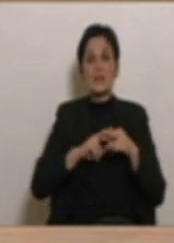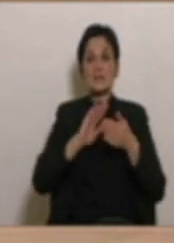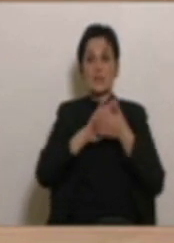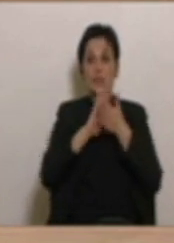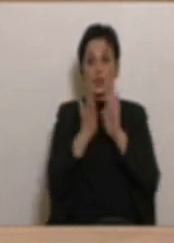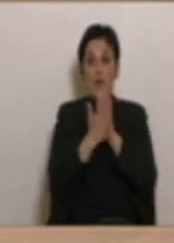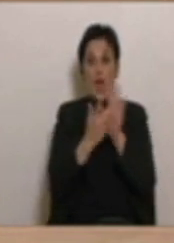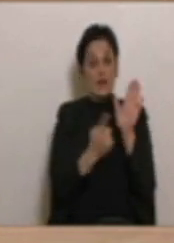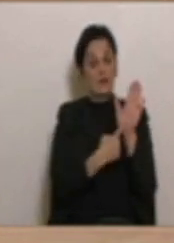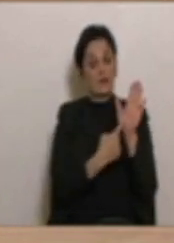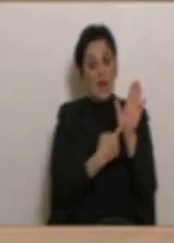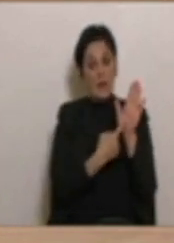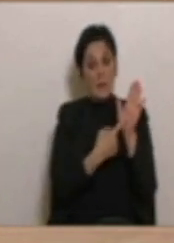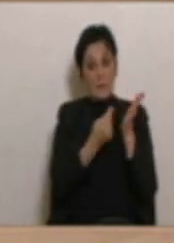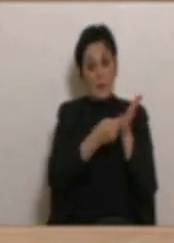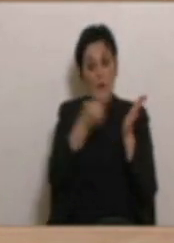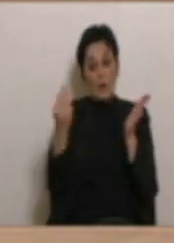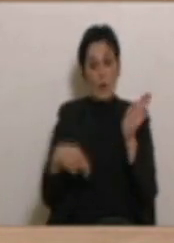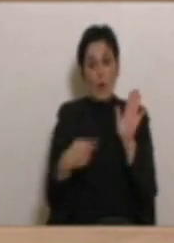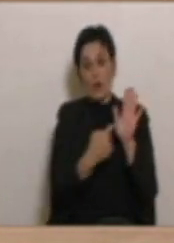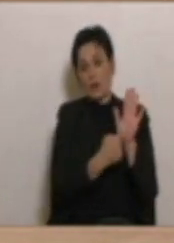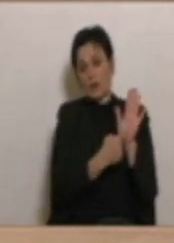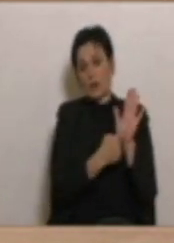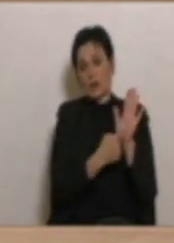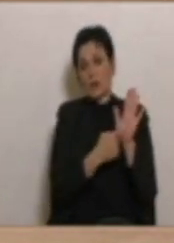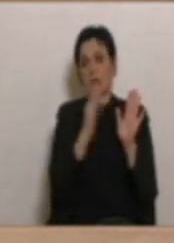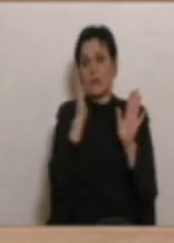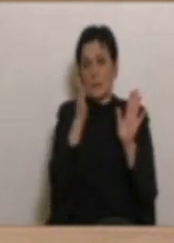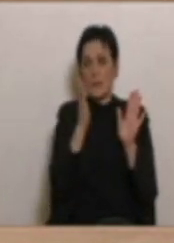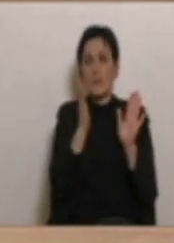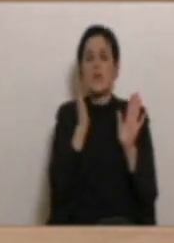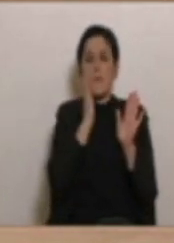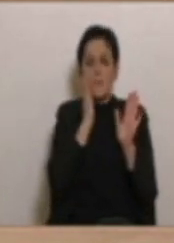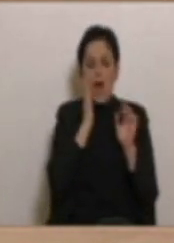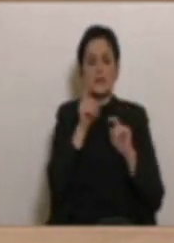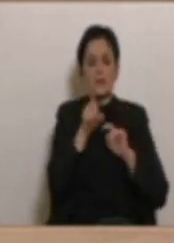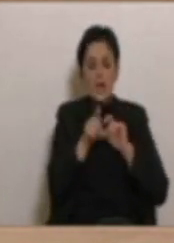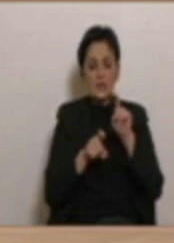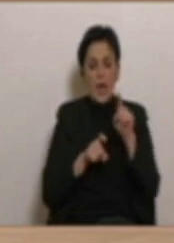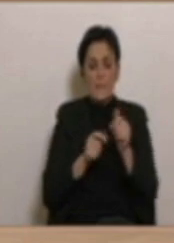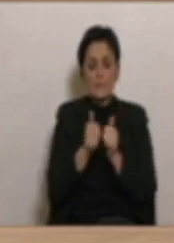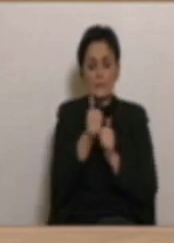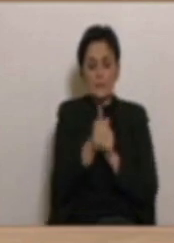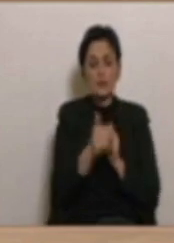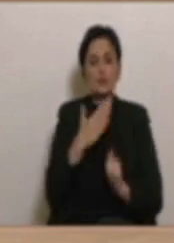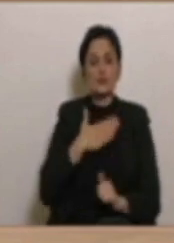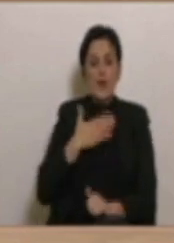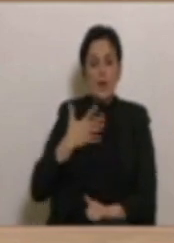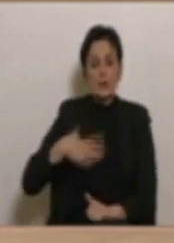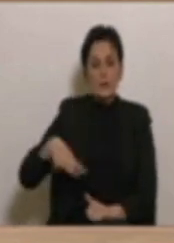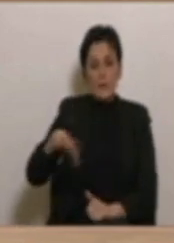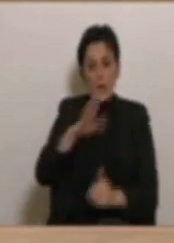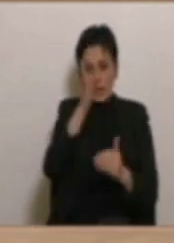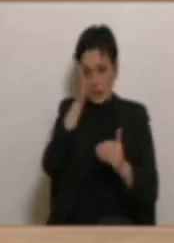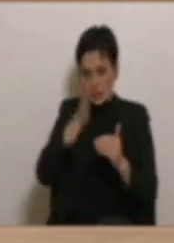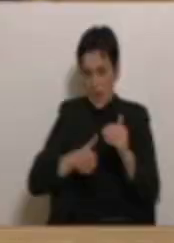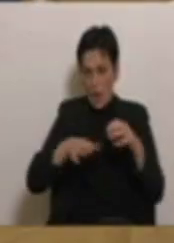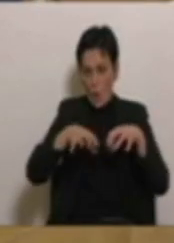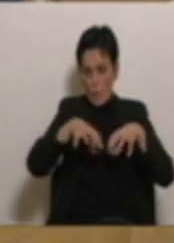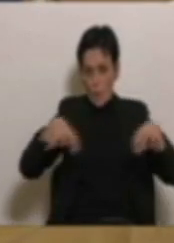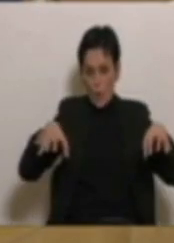რომელზეც ხელი მოვაწერეთ, გახდეს მართლაც ნაბიჯი წინ იმისკენ, რომ ჩვენ ქვეყანაში დავასრულოთ